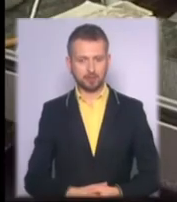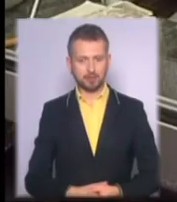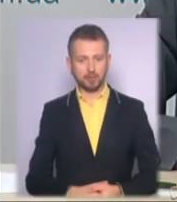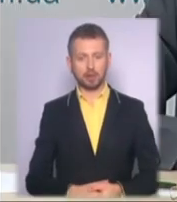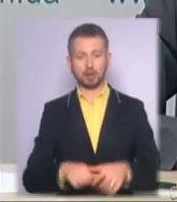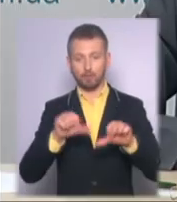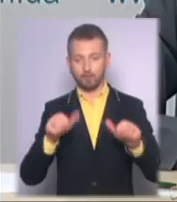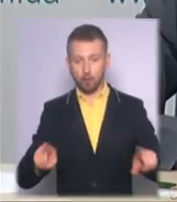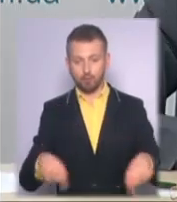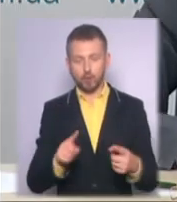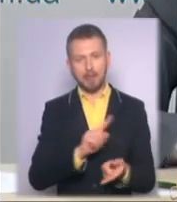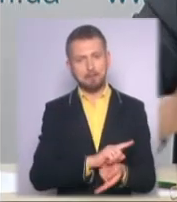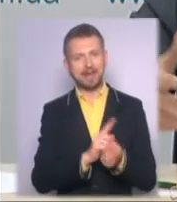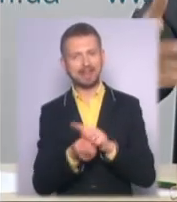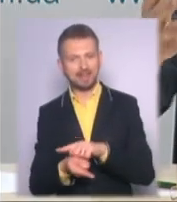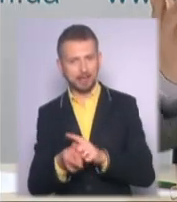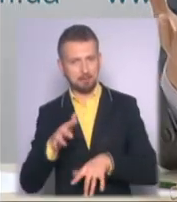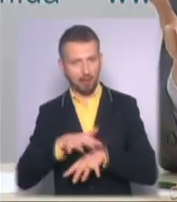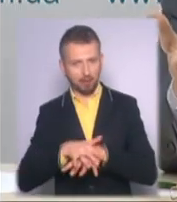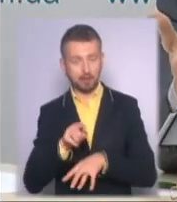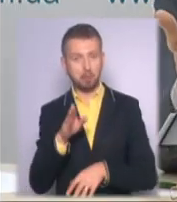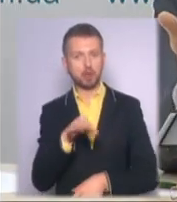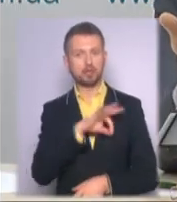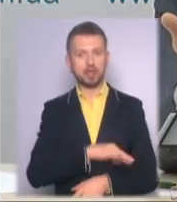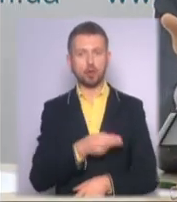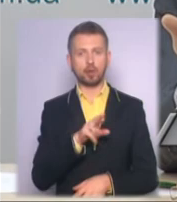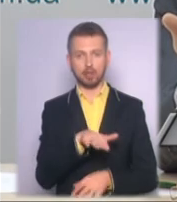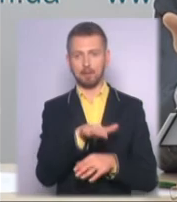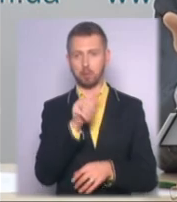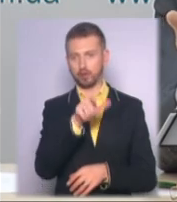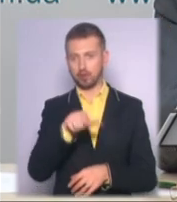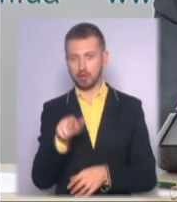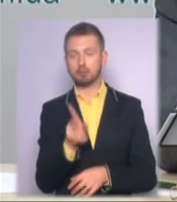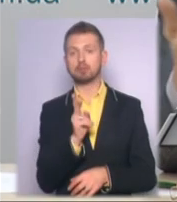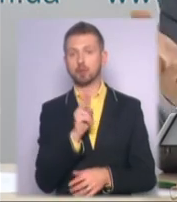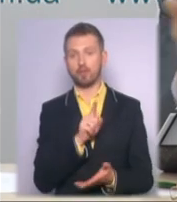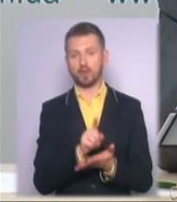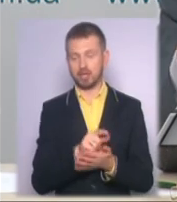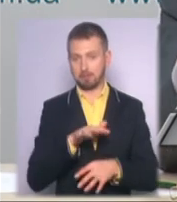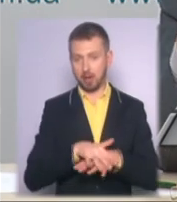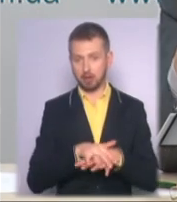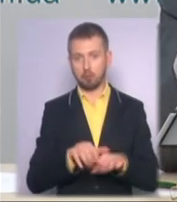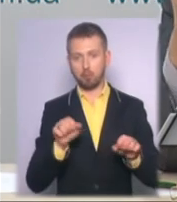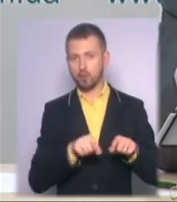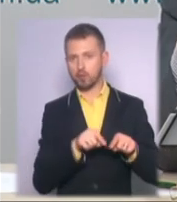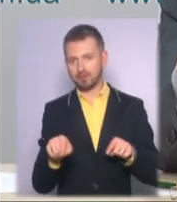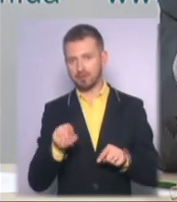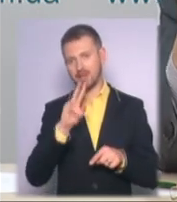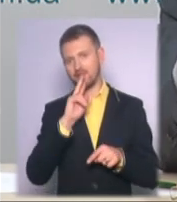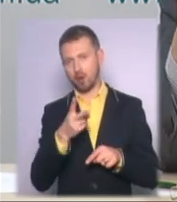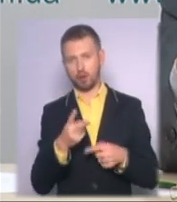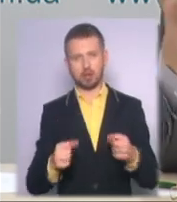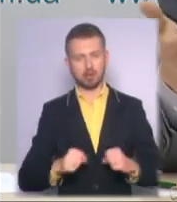Формуйте перехідний банк. Це буде вигідно для позичальникам, які винні банкам. Вони можуть ці 2 роки сьогодні